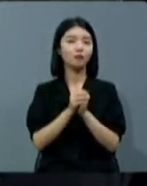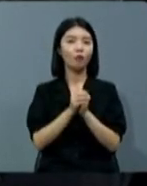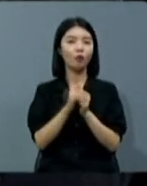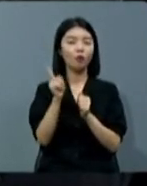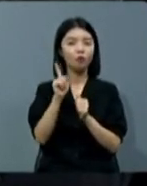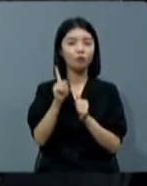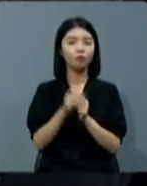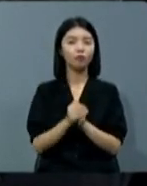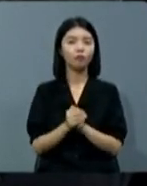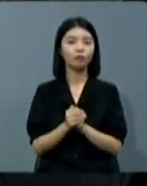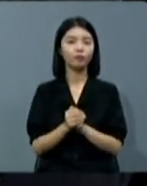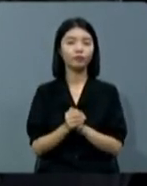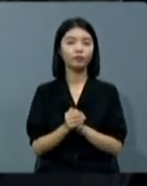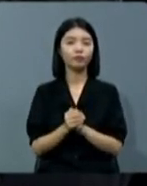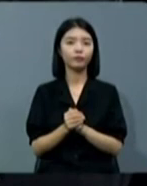뭐 저